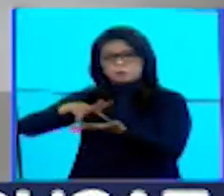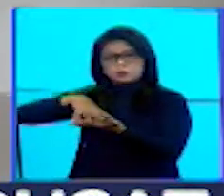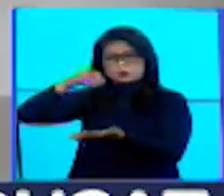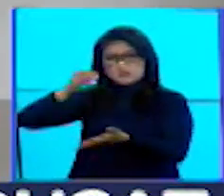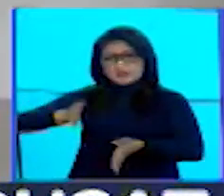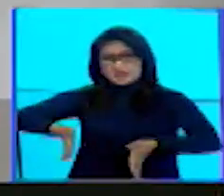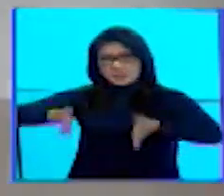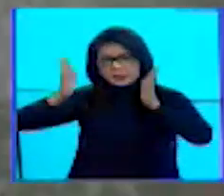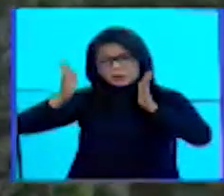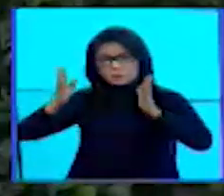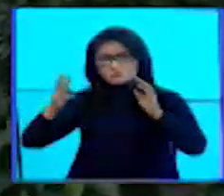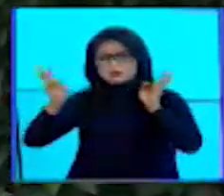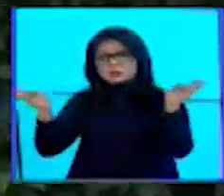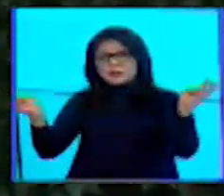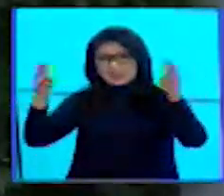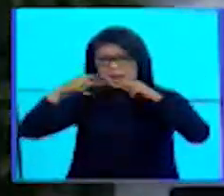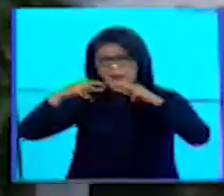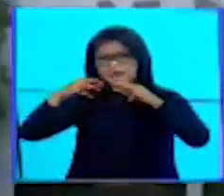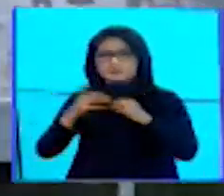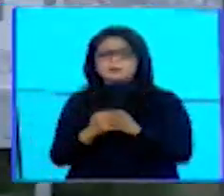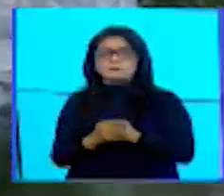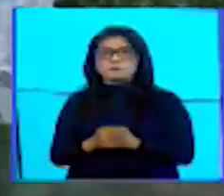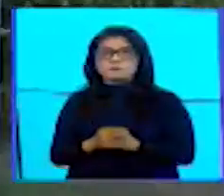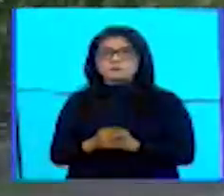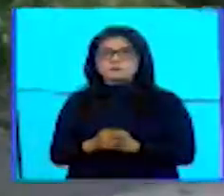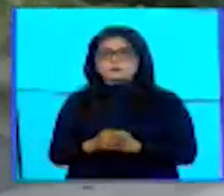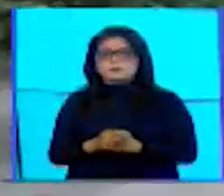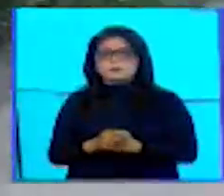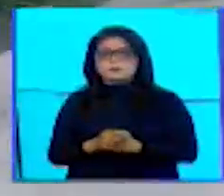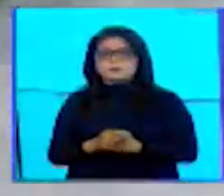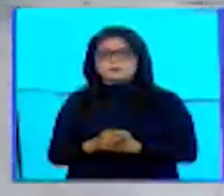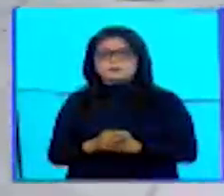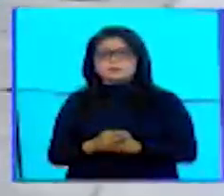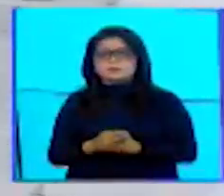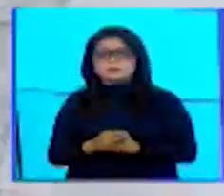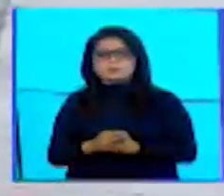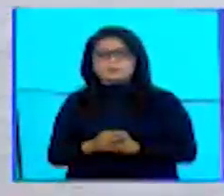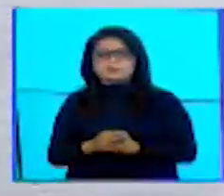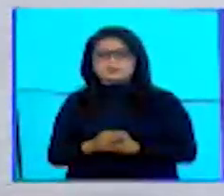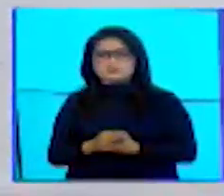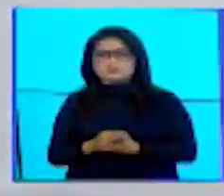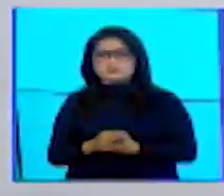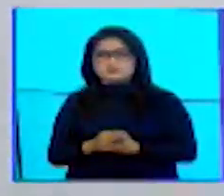Sragen. Dari Sragen, Jawa Tengah, Joko Piroso melaporkan.